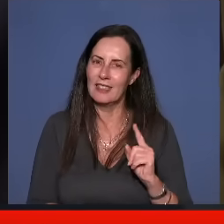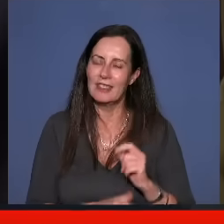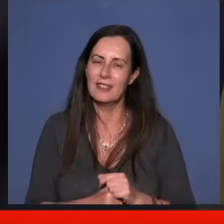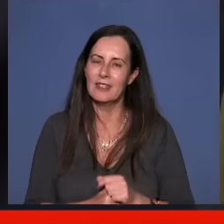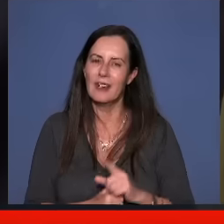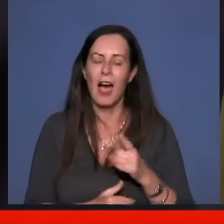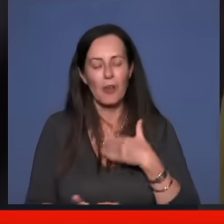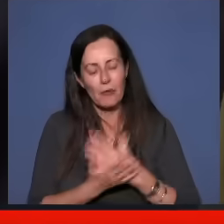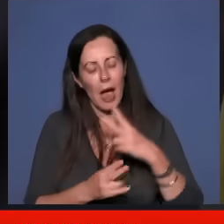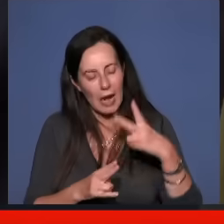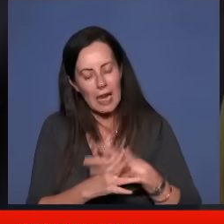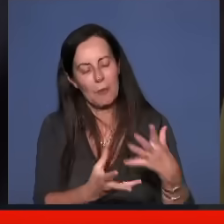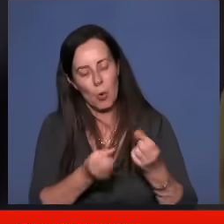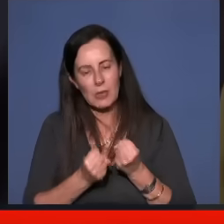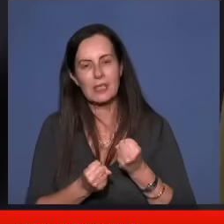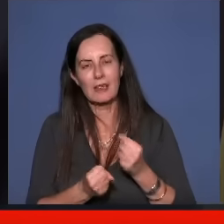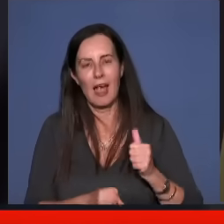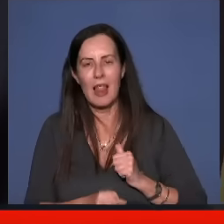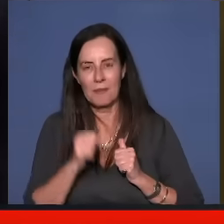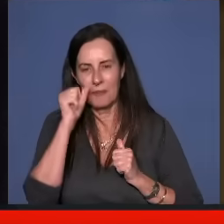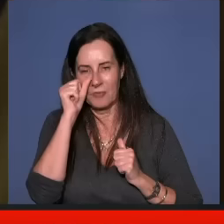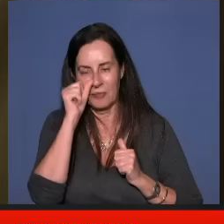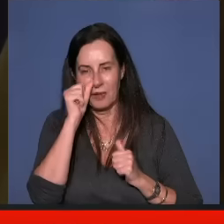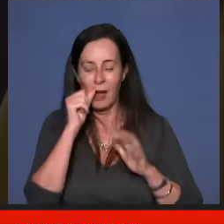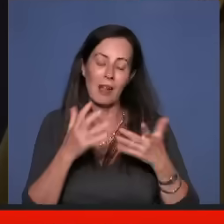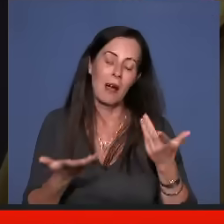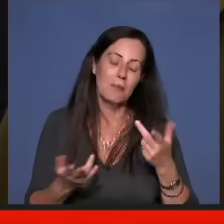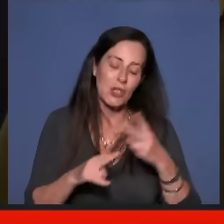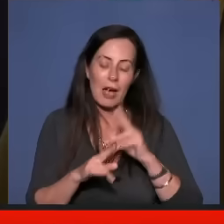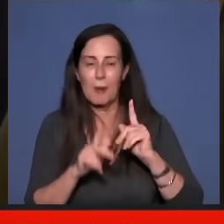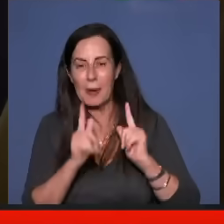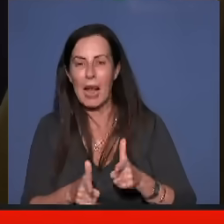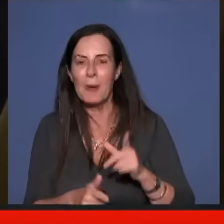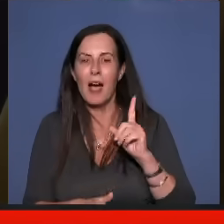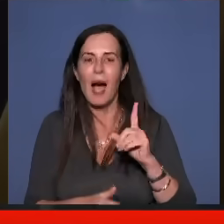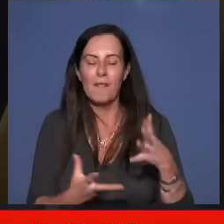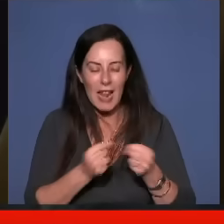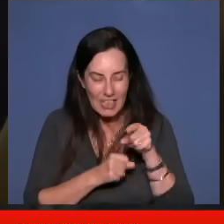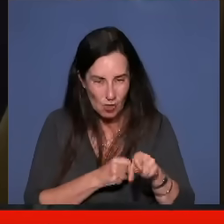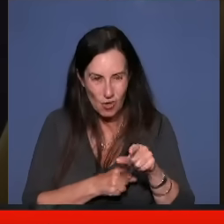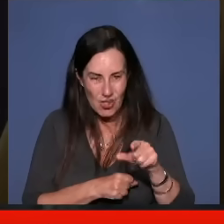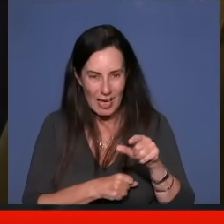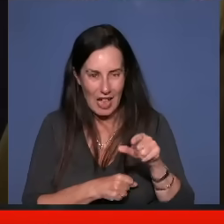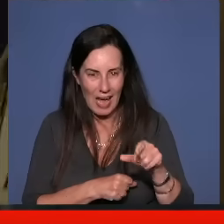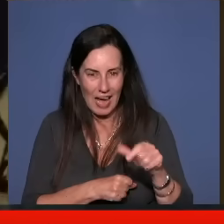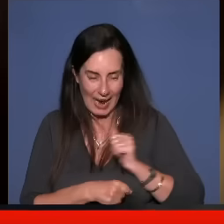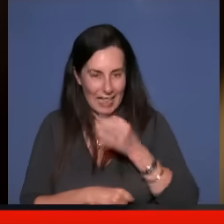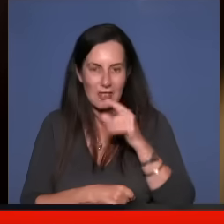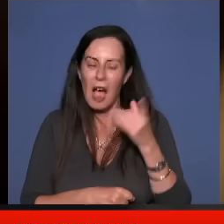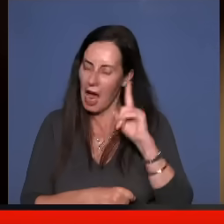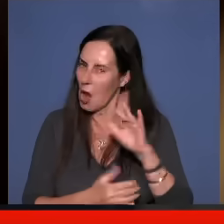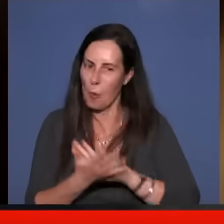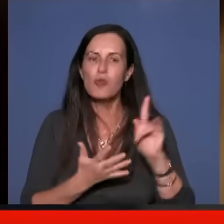אנחנו מורגלים מזה גם משגרה וגם מלחימה, אבל החילוץ הזה הוא באמת היה הוא היה